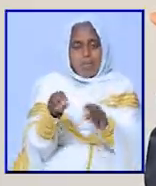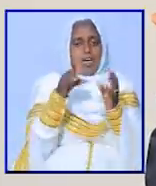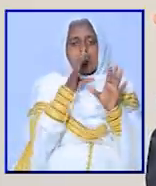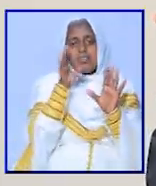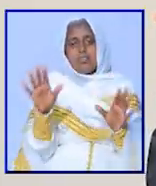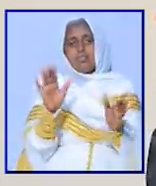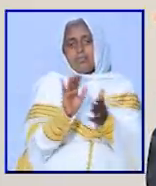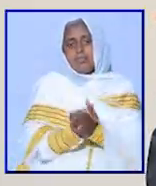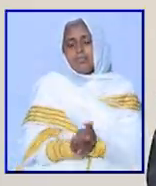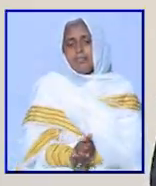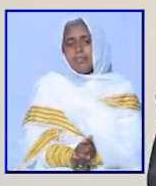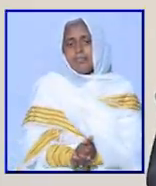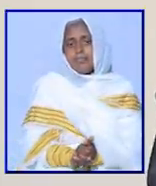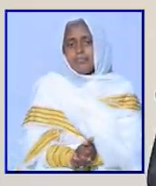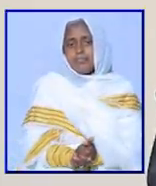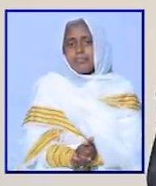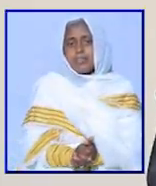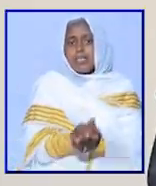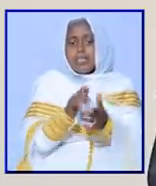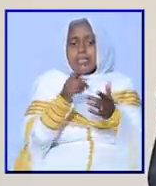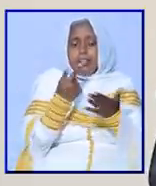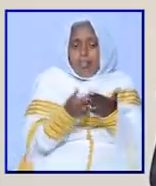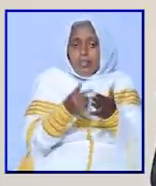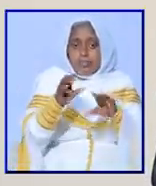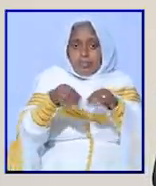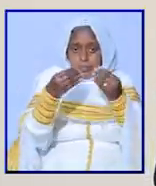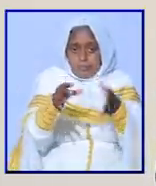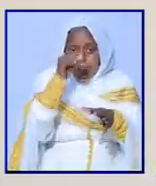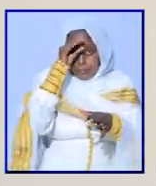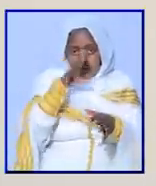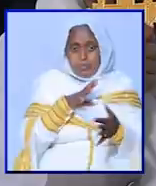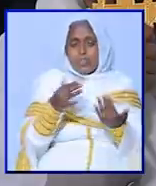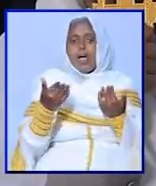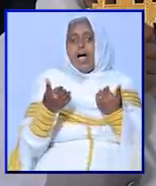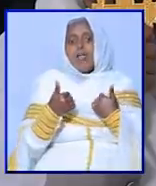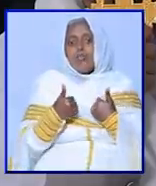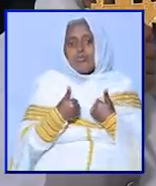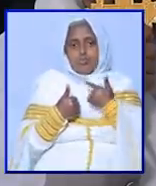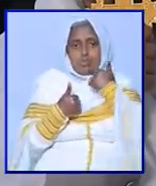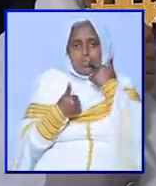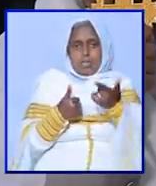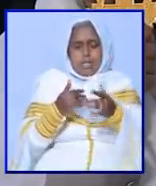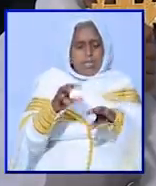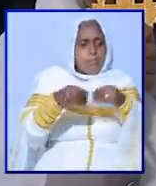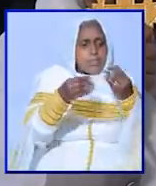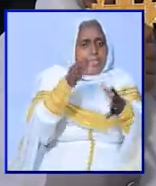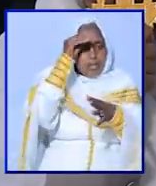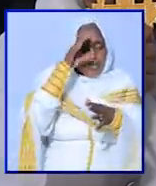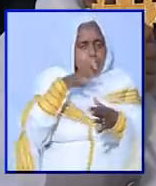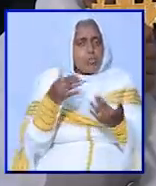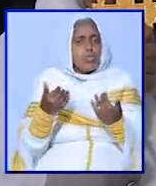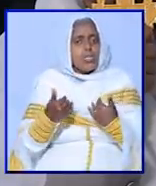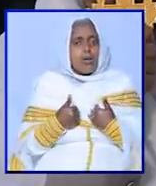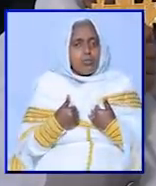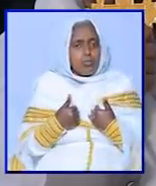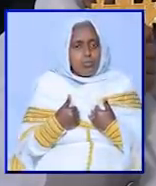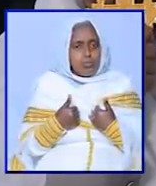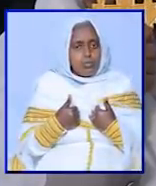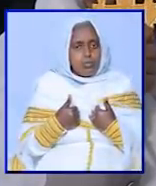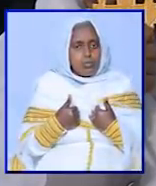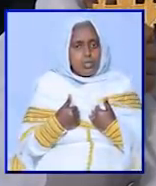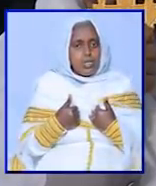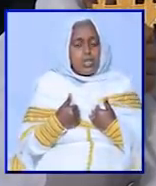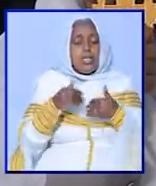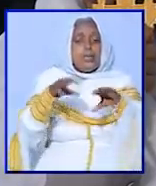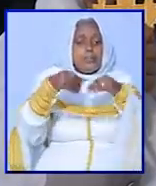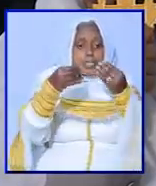ይሰጣል? አይሰጥም። እንዴ የሚሰጣቸው ሰዎች አሉ አለ። የሚሰጣቸው